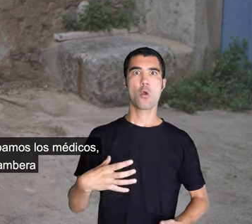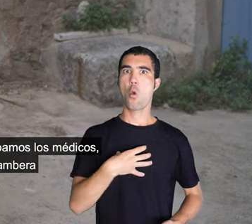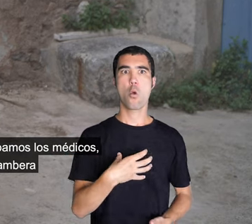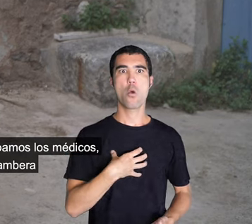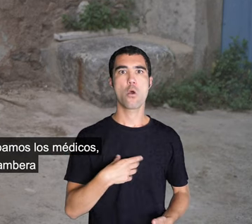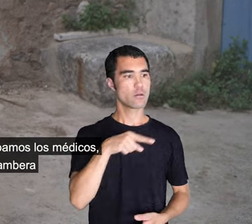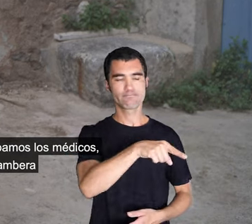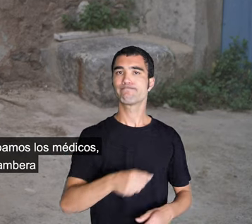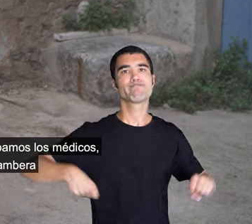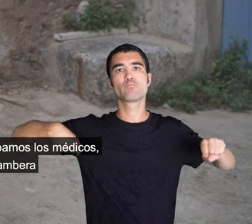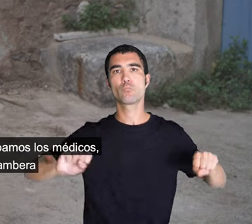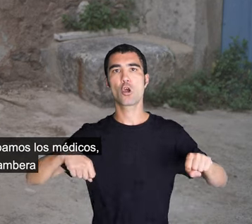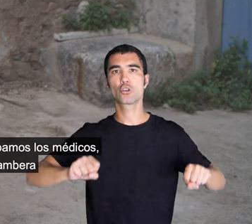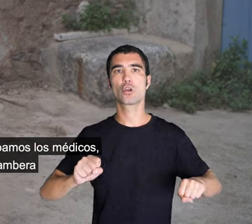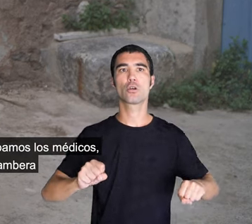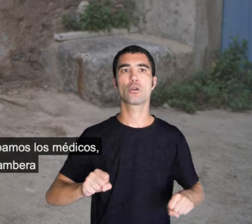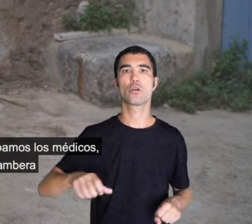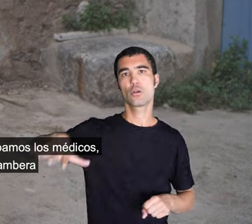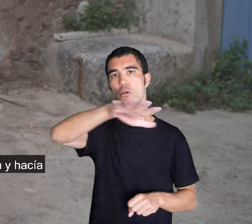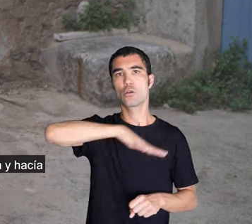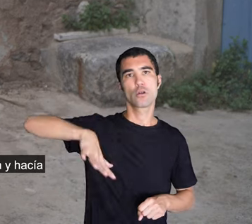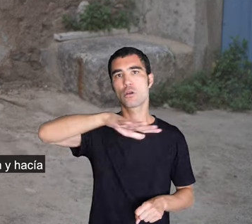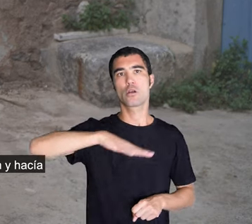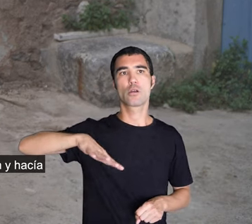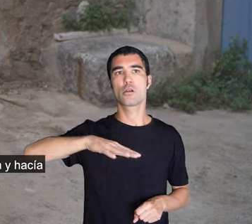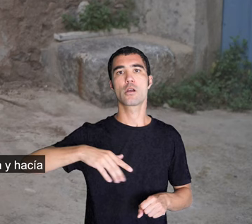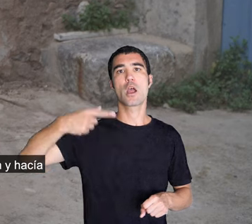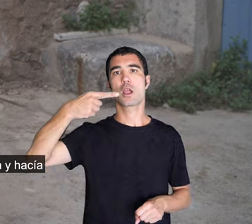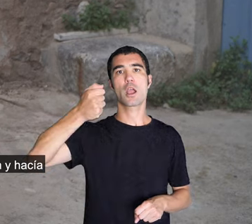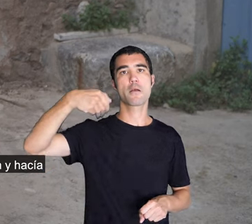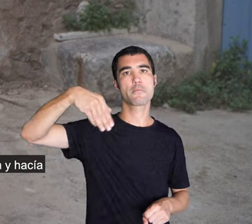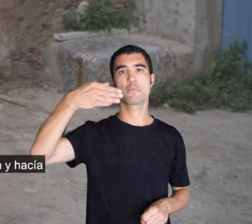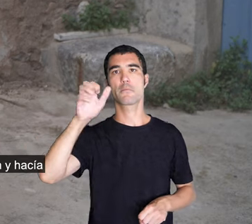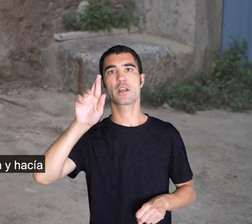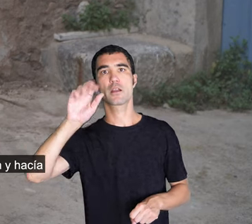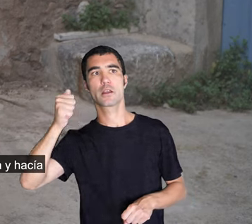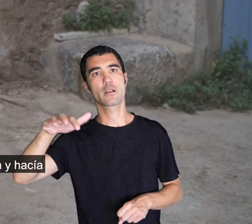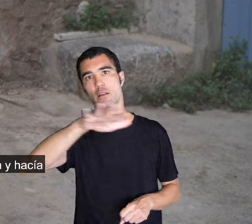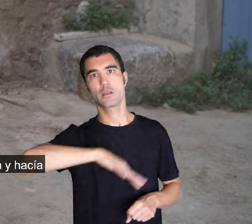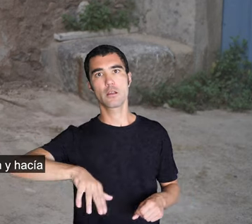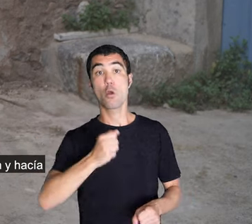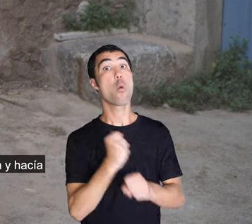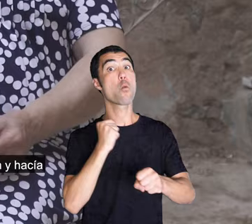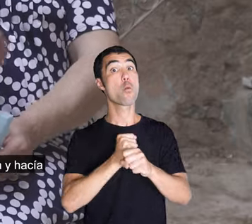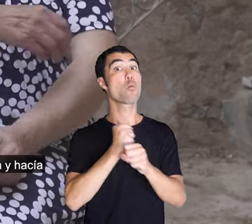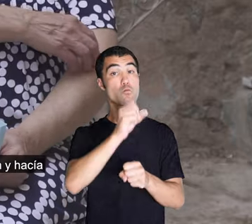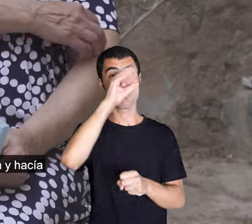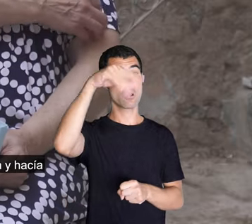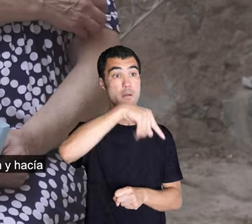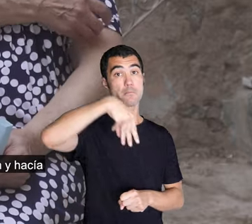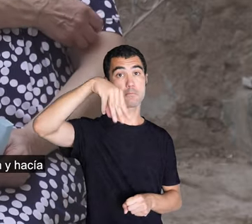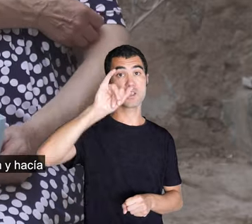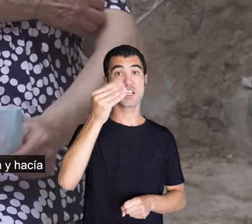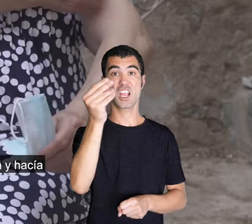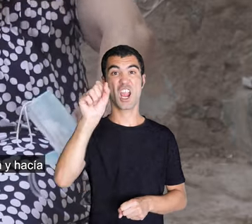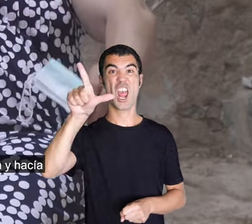se va posar de motorista, a dins d'una gambera, aquestes gamberes, i així mateix va fer molt d'any de feina amb Miquel. També un